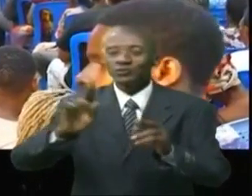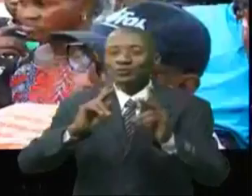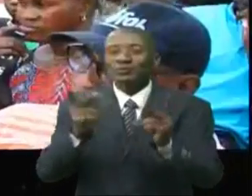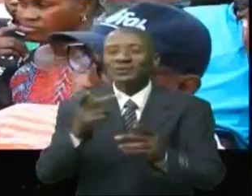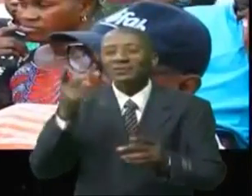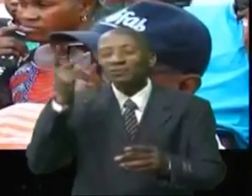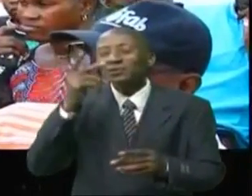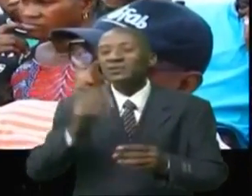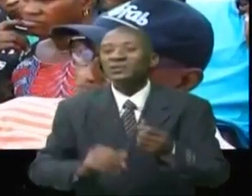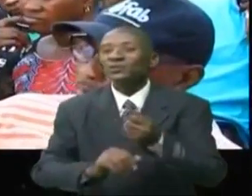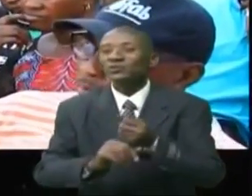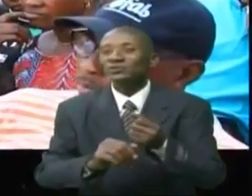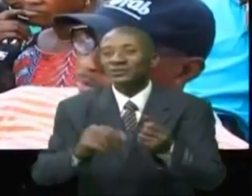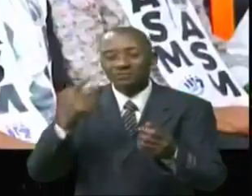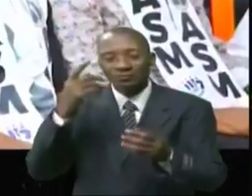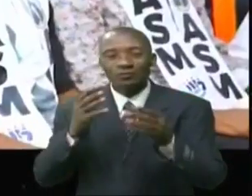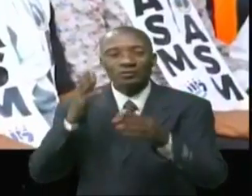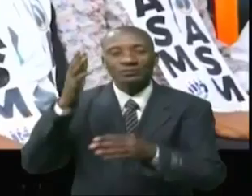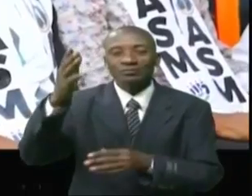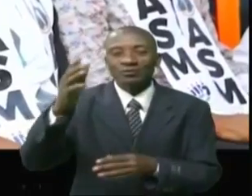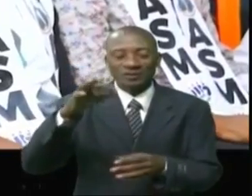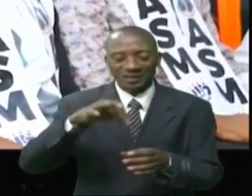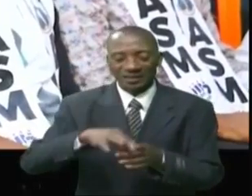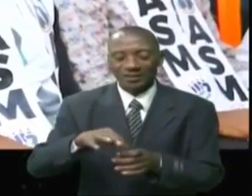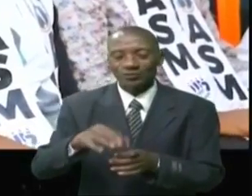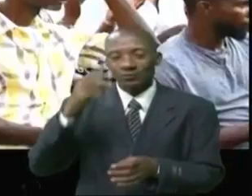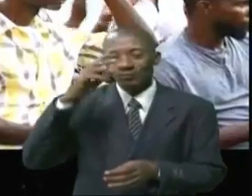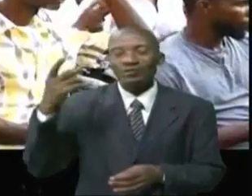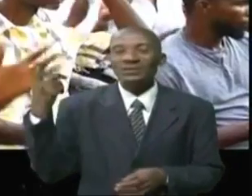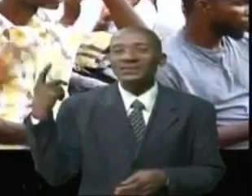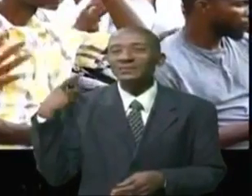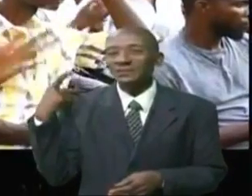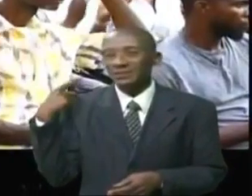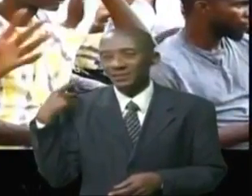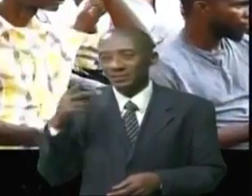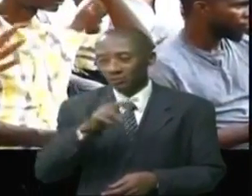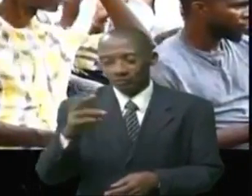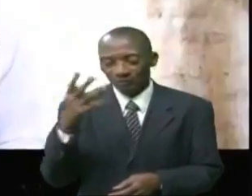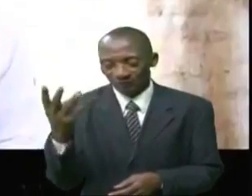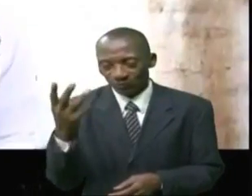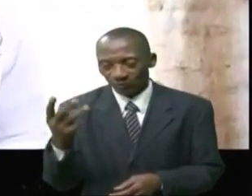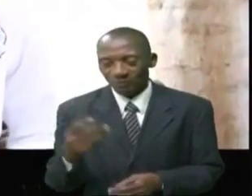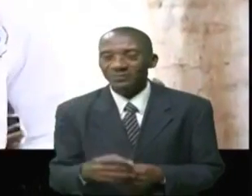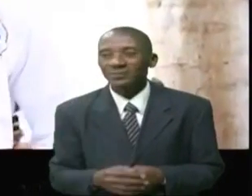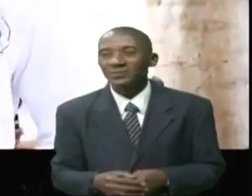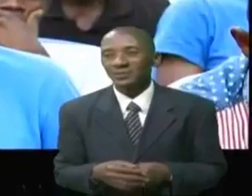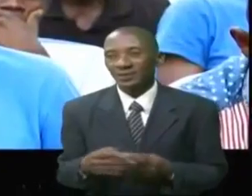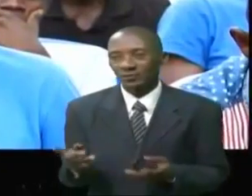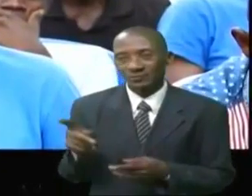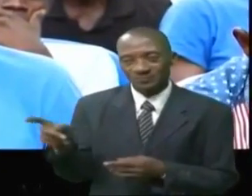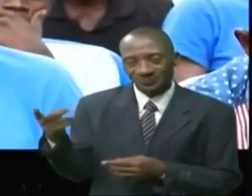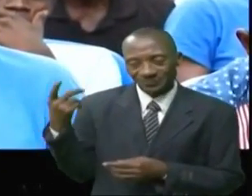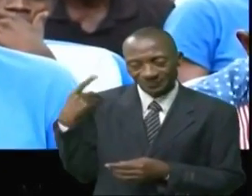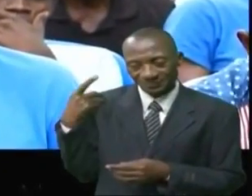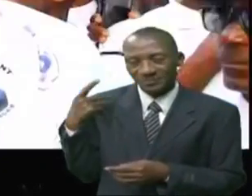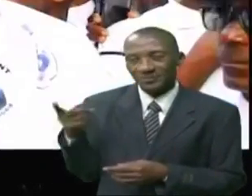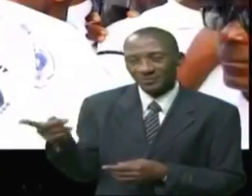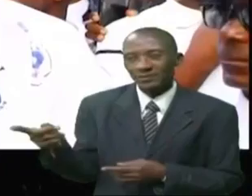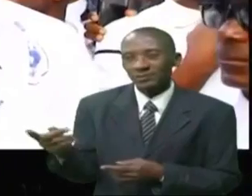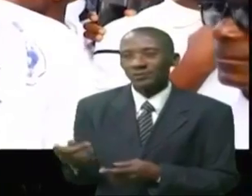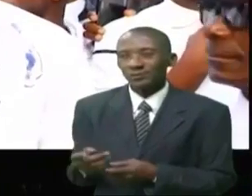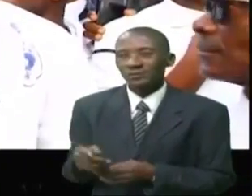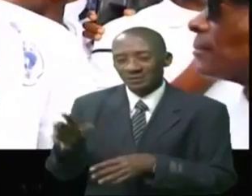Mungafula, la délégation représentant ces cadres a été conduite par Maître Jackson Kabamba. Vous savez, à